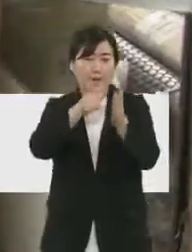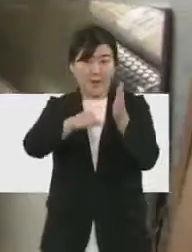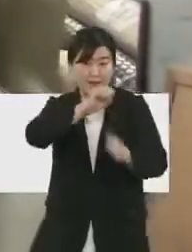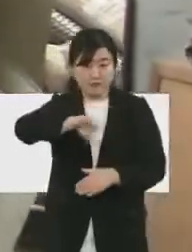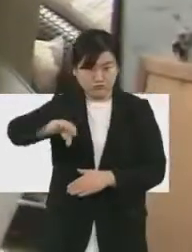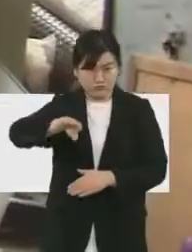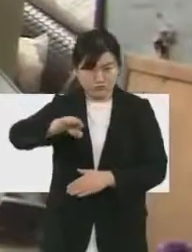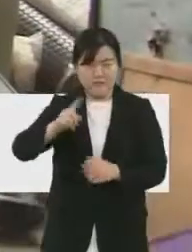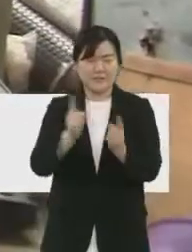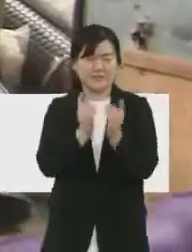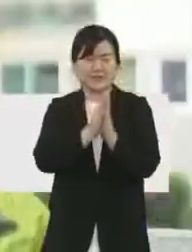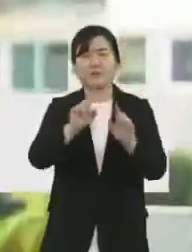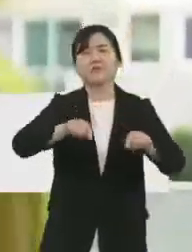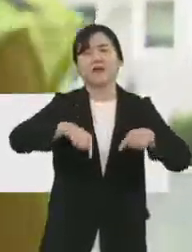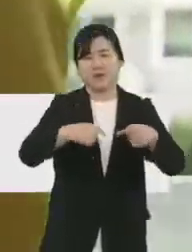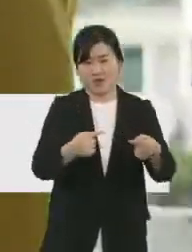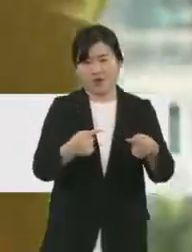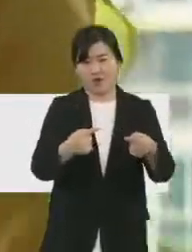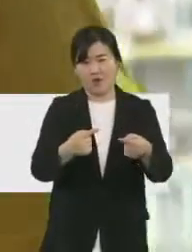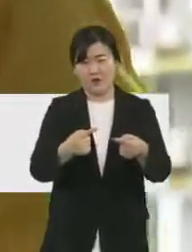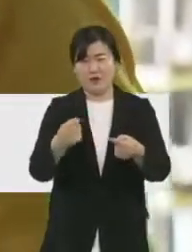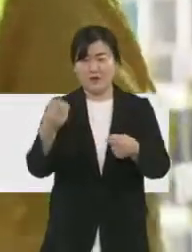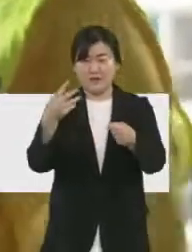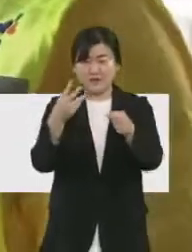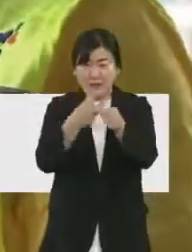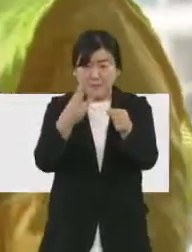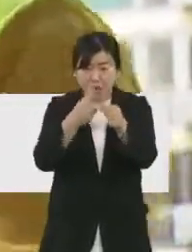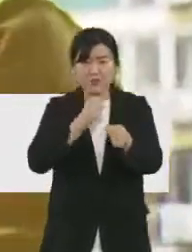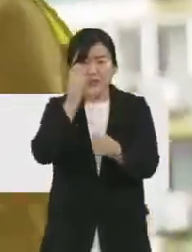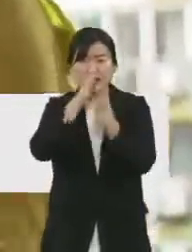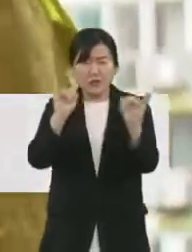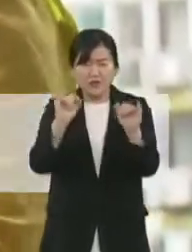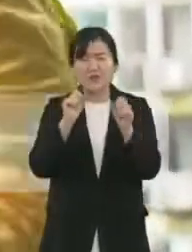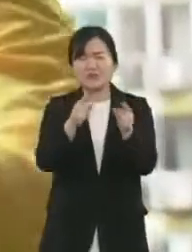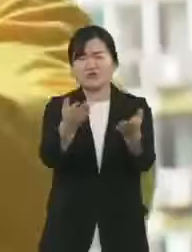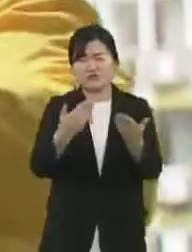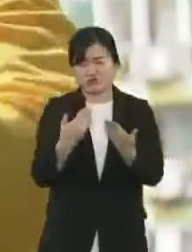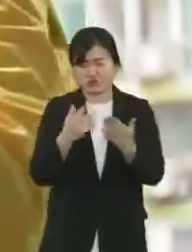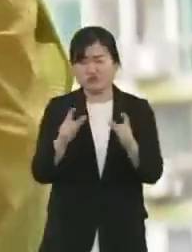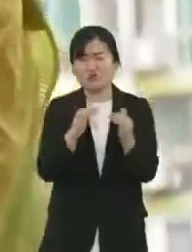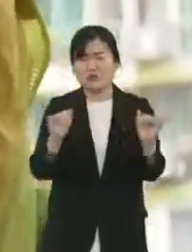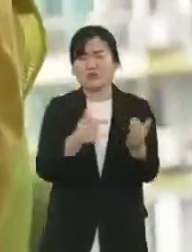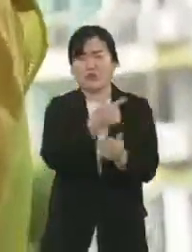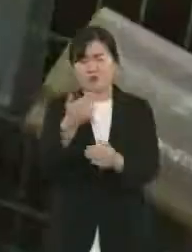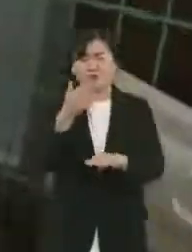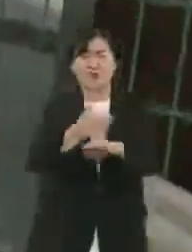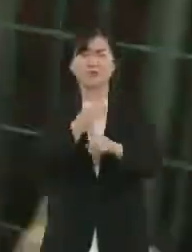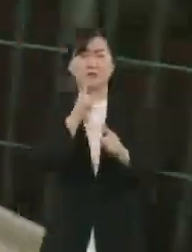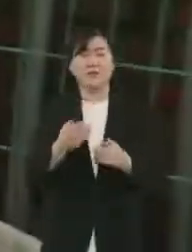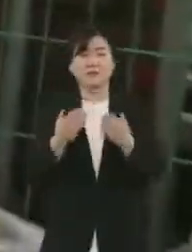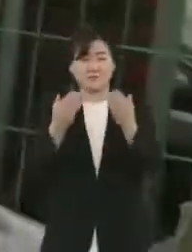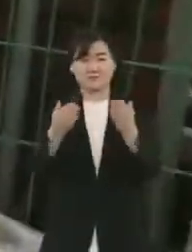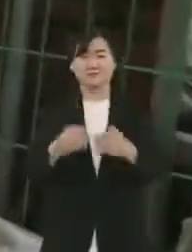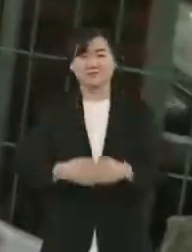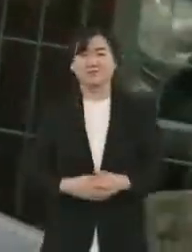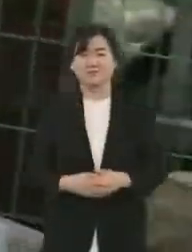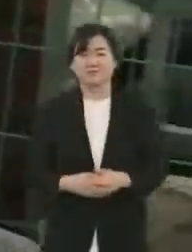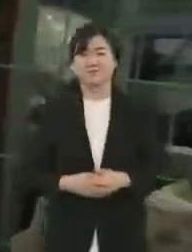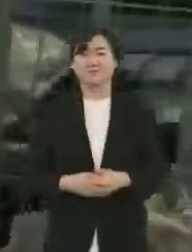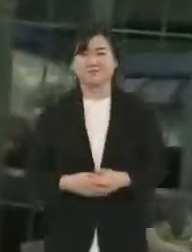수거 작업에 직접 참여해왔다며 삼선 구청장으로 일할 기회를 주신 구민들에게 감사의 뜻을 밝혔습니다.